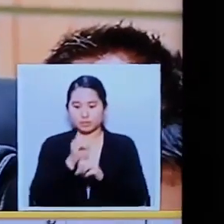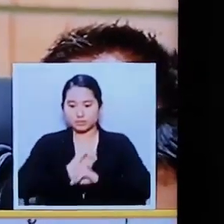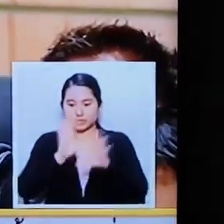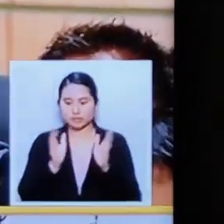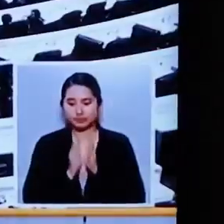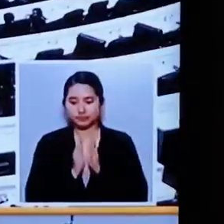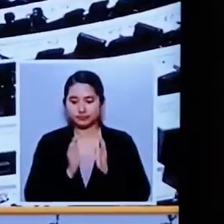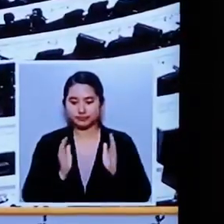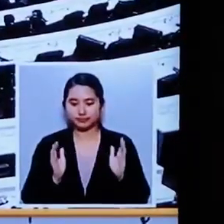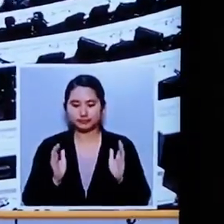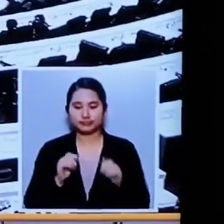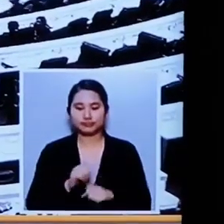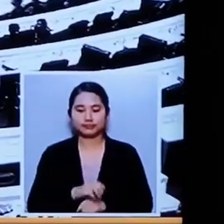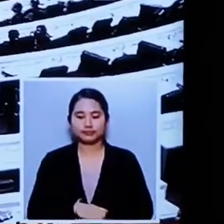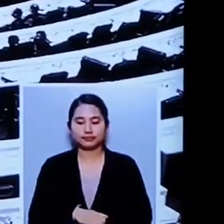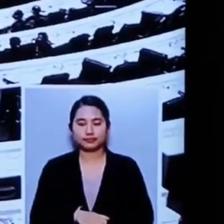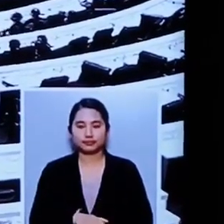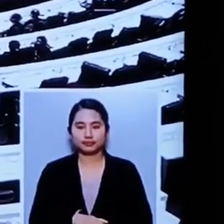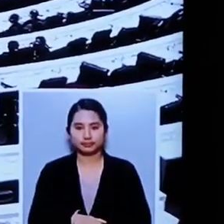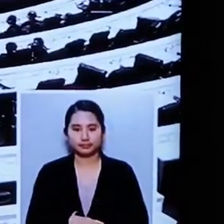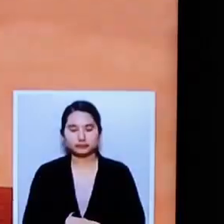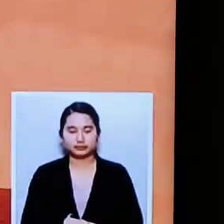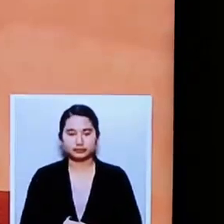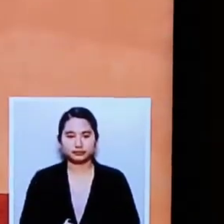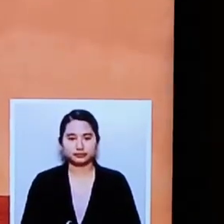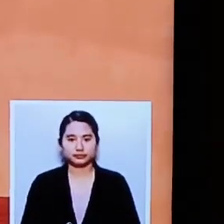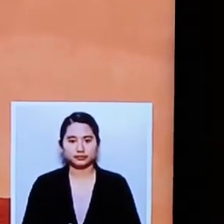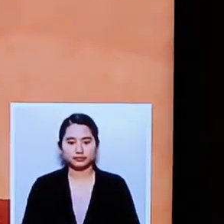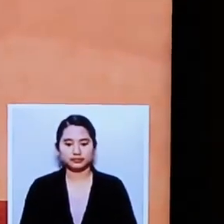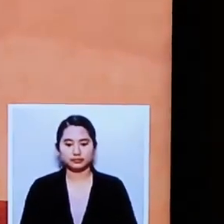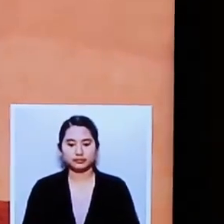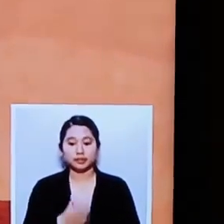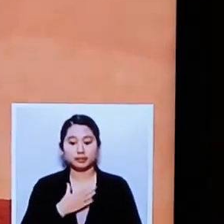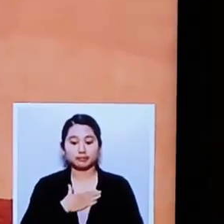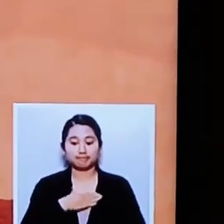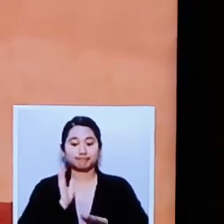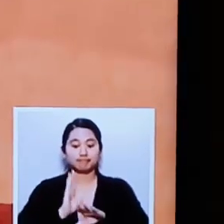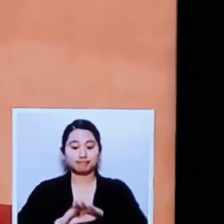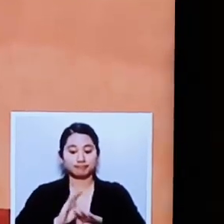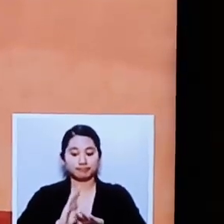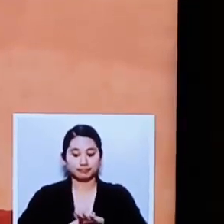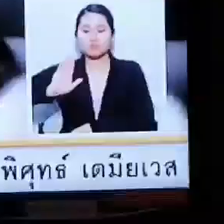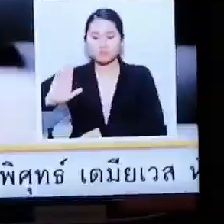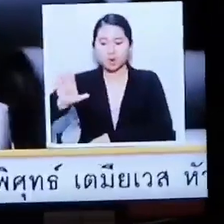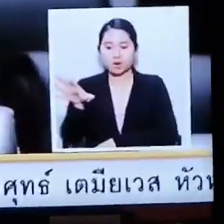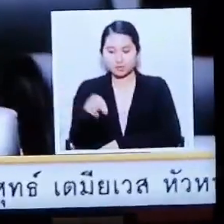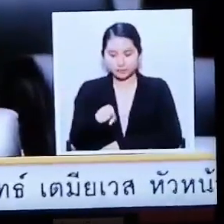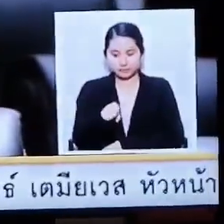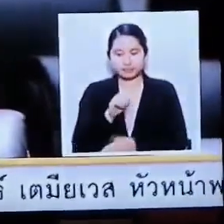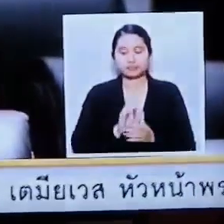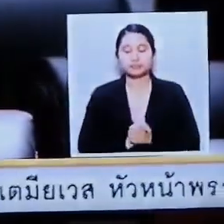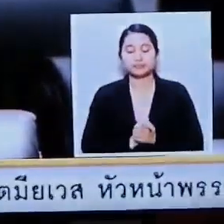ครับ ไปพบกับผมก็ได้เตือนท่านพลตำรวจโทวิศนุไปแล้วน